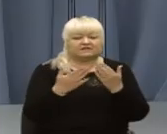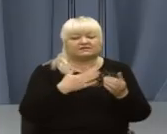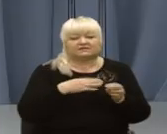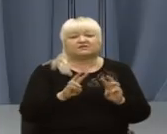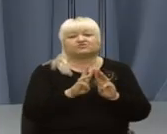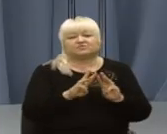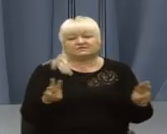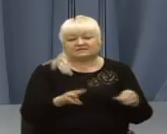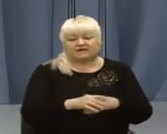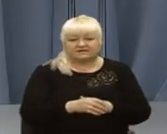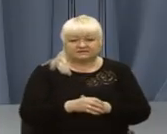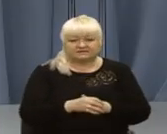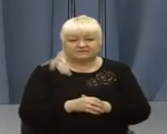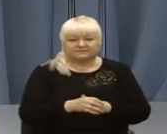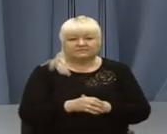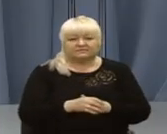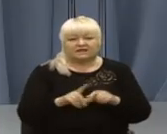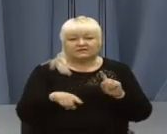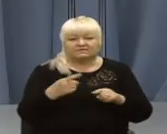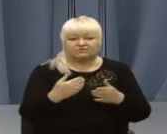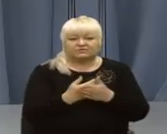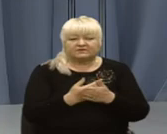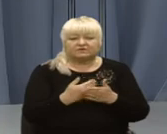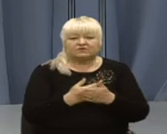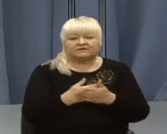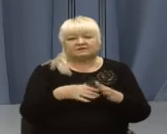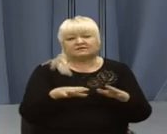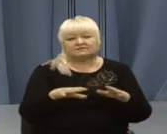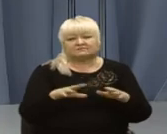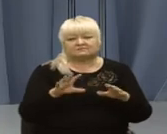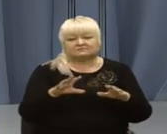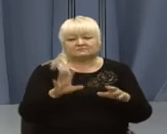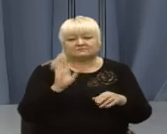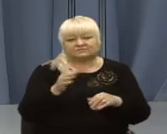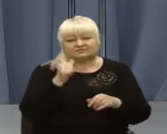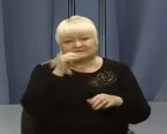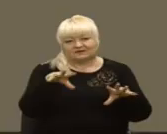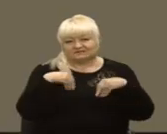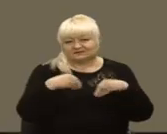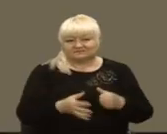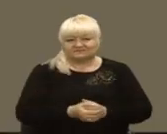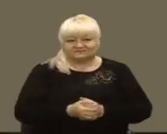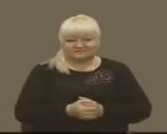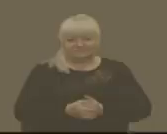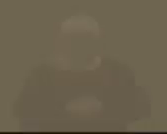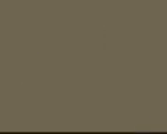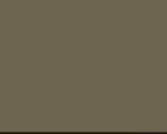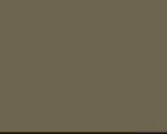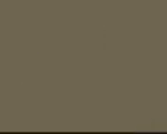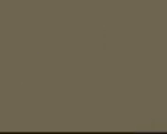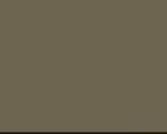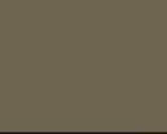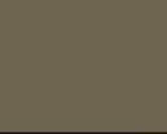сайті та на сторінках у соціальних мережах. Наступний випуск новин дивіться о 20.30. Дочекайтесь. Дякую.